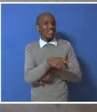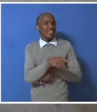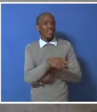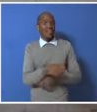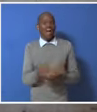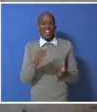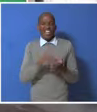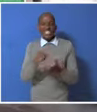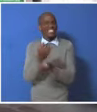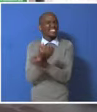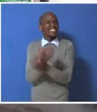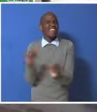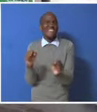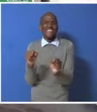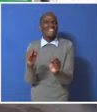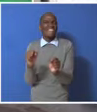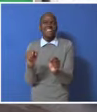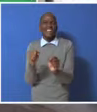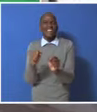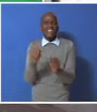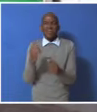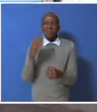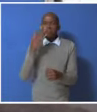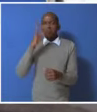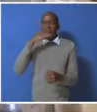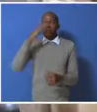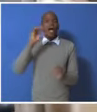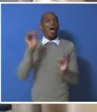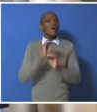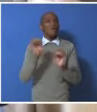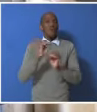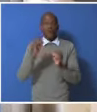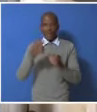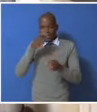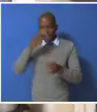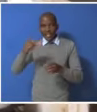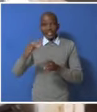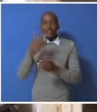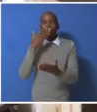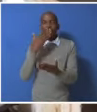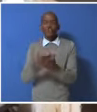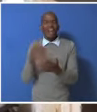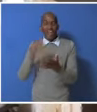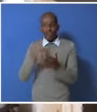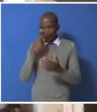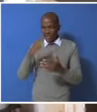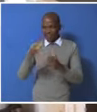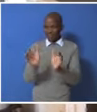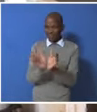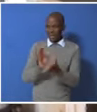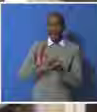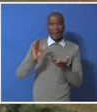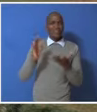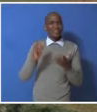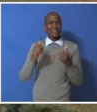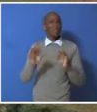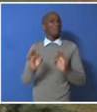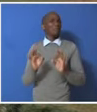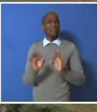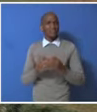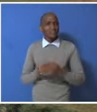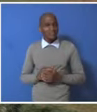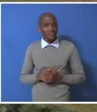ntshang ga ena le ga e le dipitsa wa e bona gore ga ena le ga e le mosedi go supa gore e isa dipitsa kana yang ya pa sentle fela ka ga ba